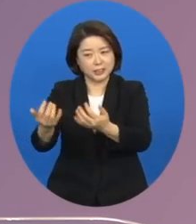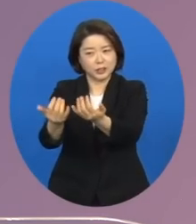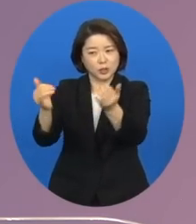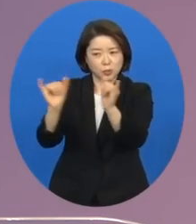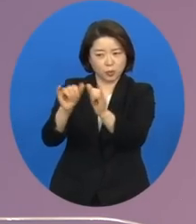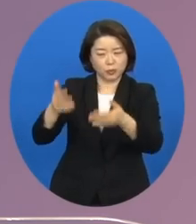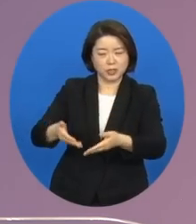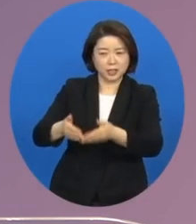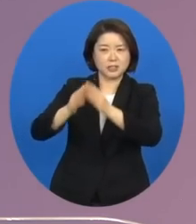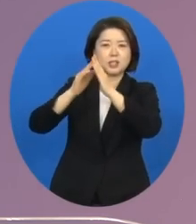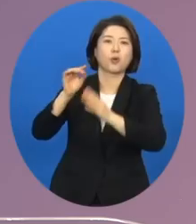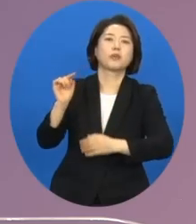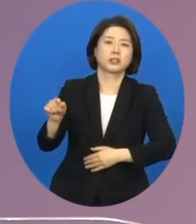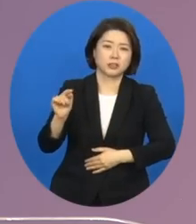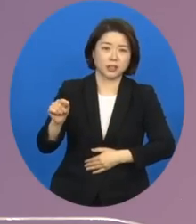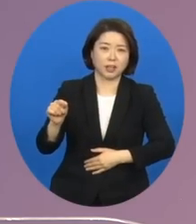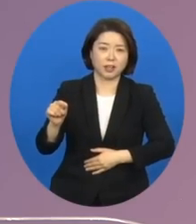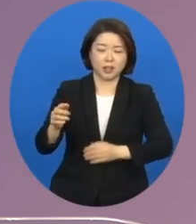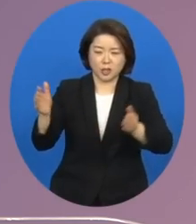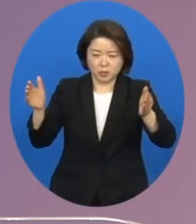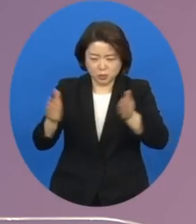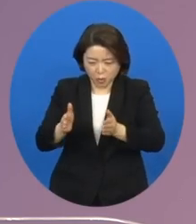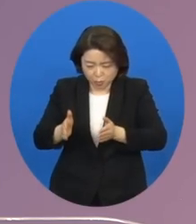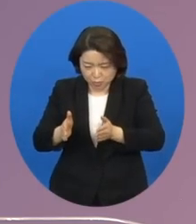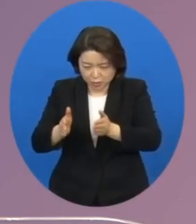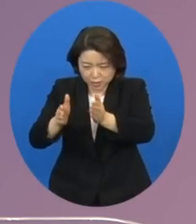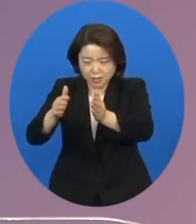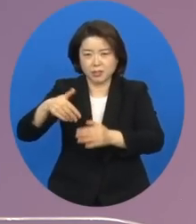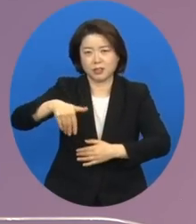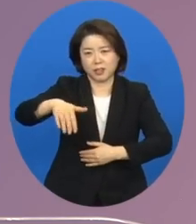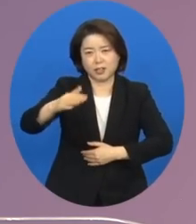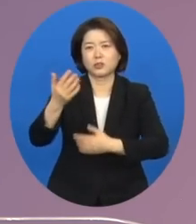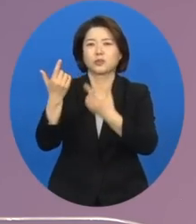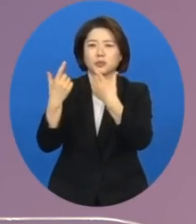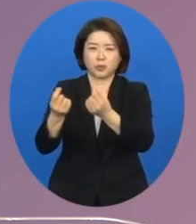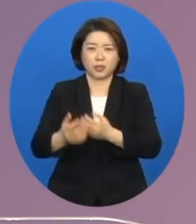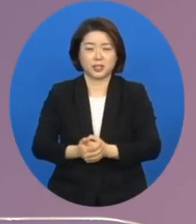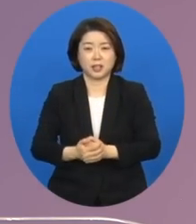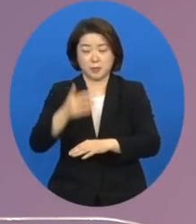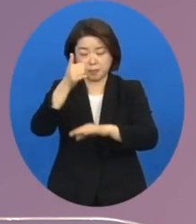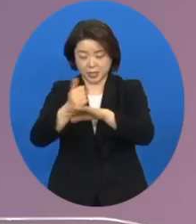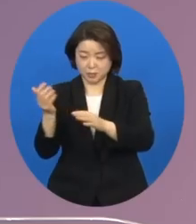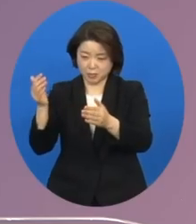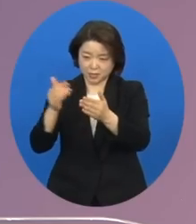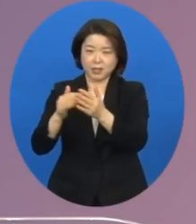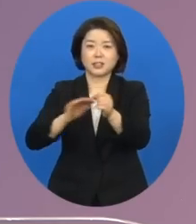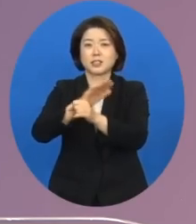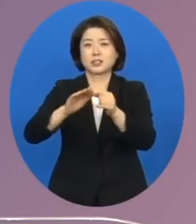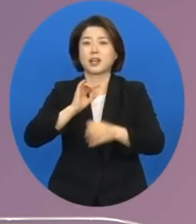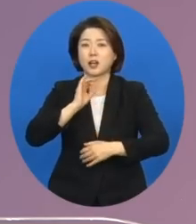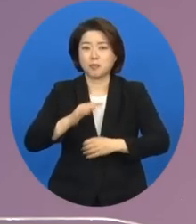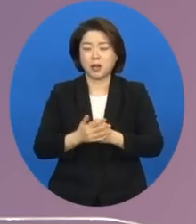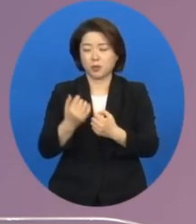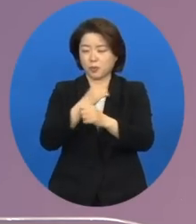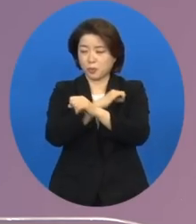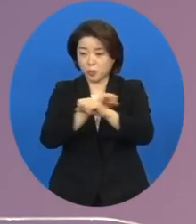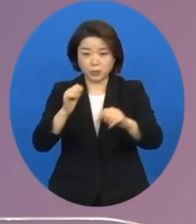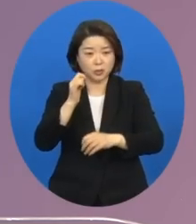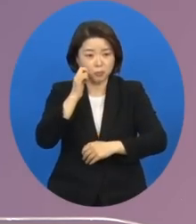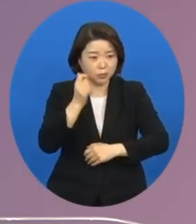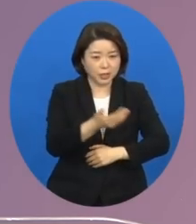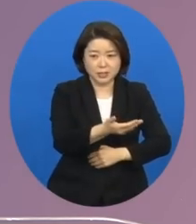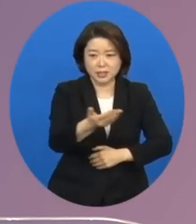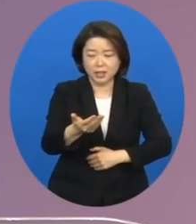세우는 것이 좁은 길 걷는 거구나 끝까지 사랑만 알고 용서하지 못할